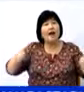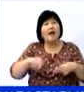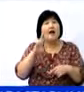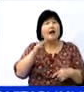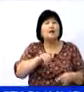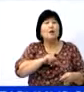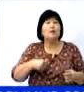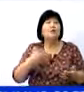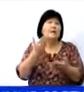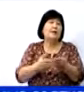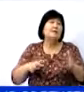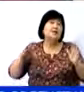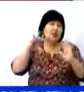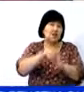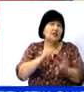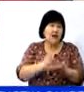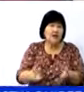мәліметтерін енгізіп жатыр.